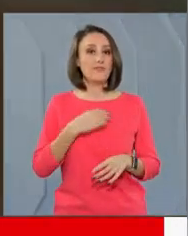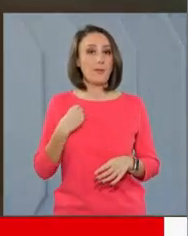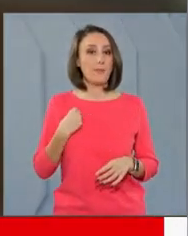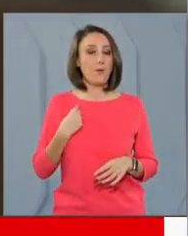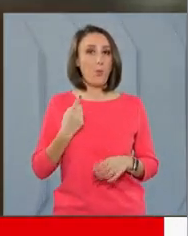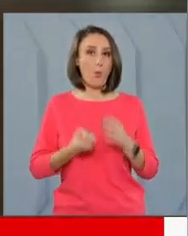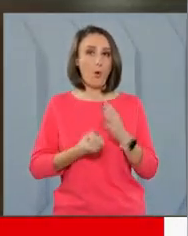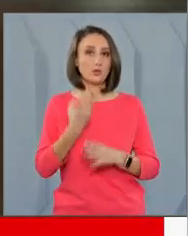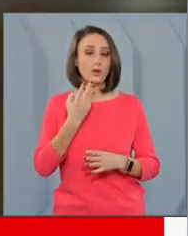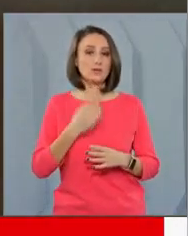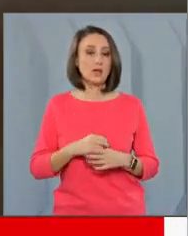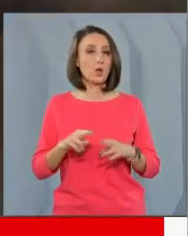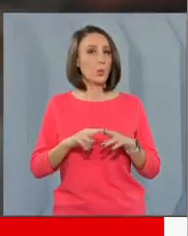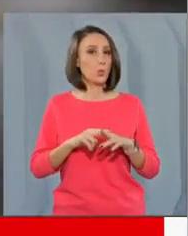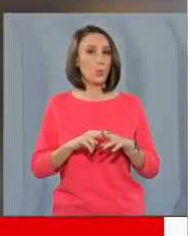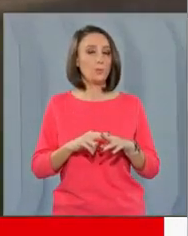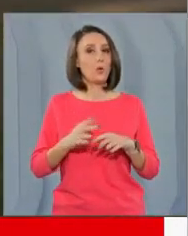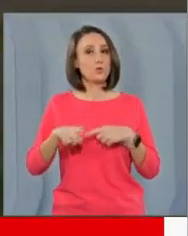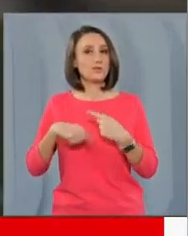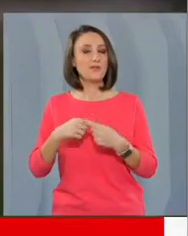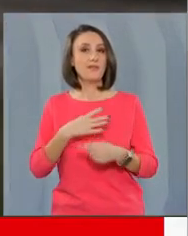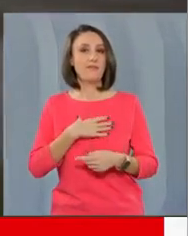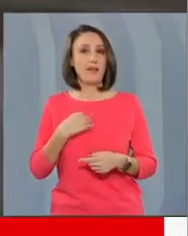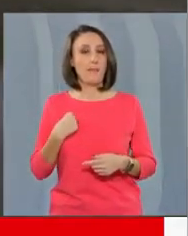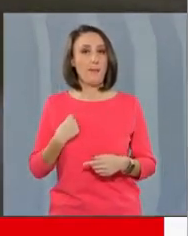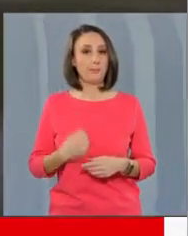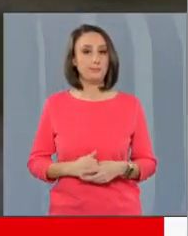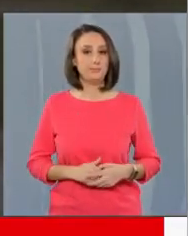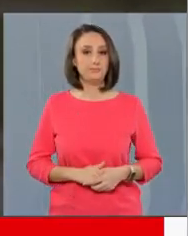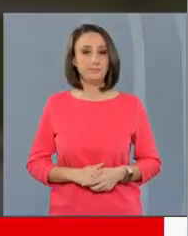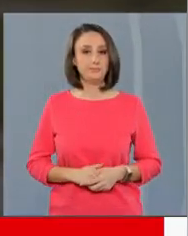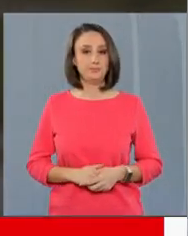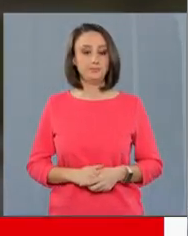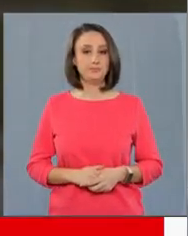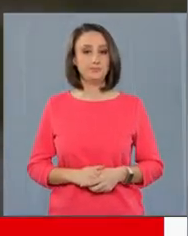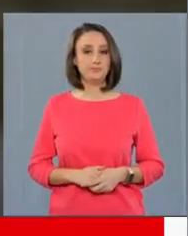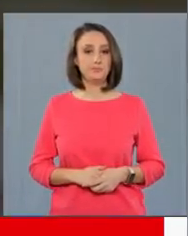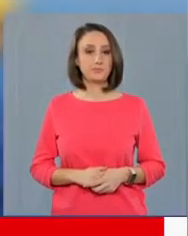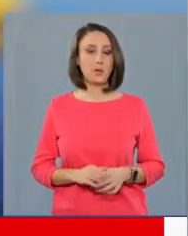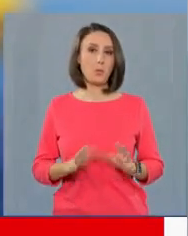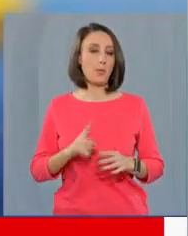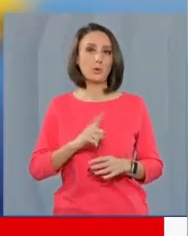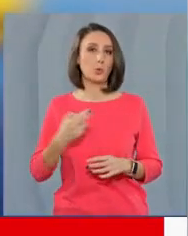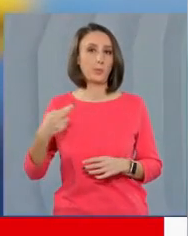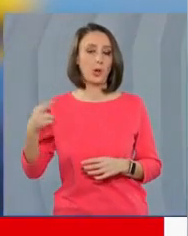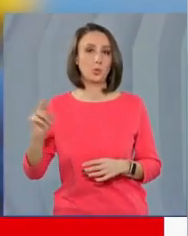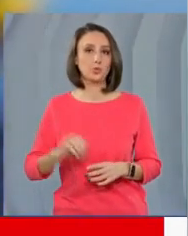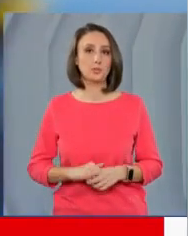o actualizare asupra situației, dar cel mai probabil nu vom